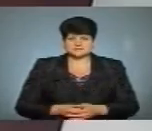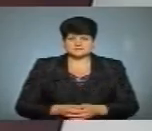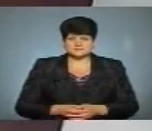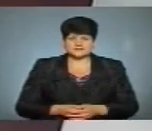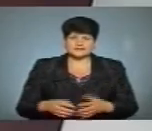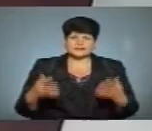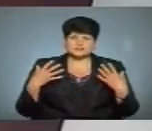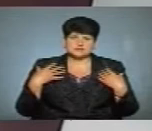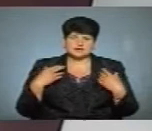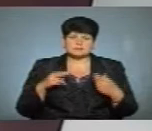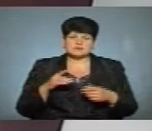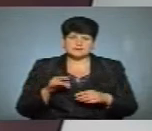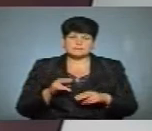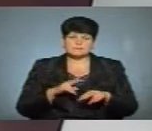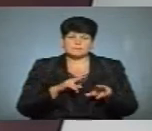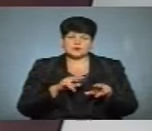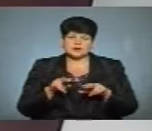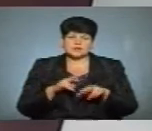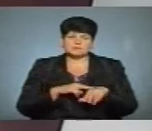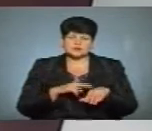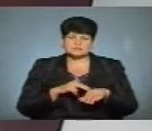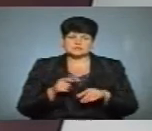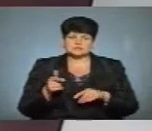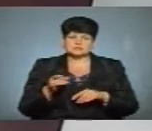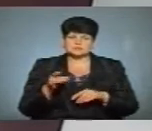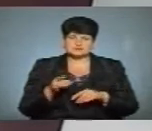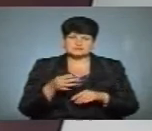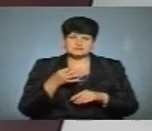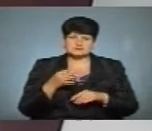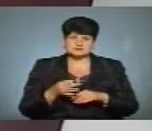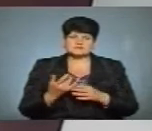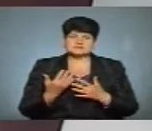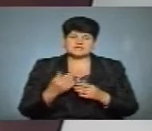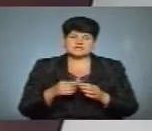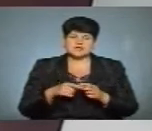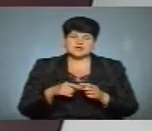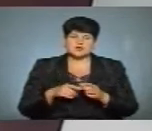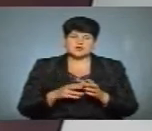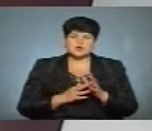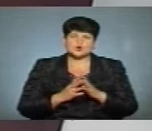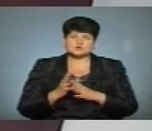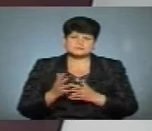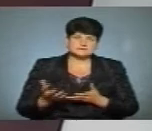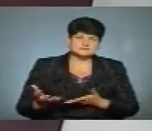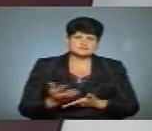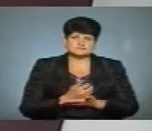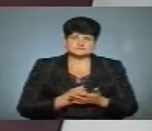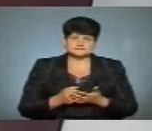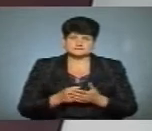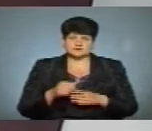Начальник превенції патрульної поліції Гусятинщини Сергій Остафійчук розповів, скільки рослин маку та коноплі вилучили у